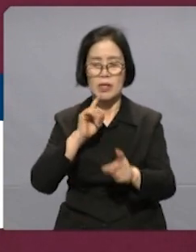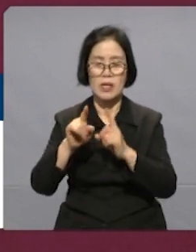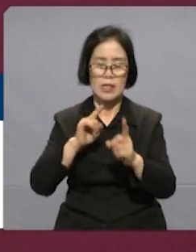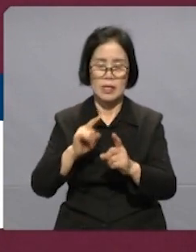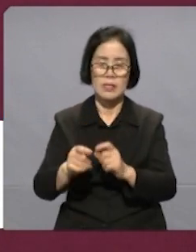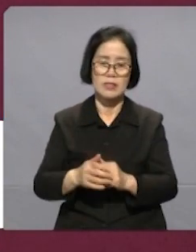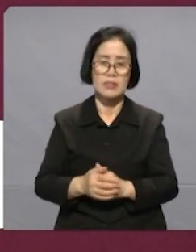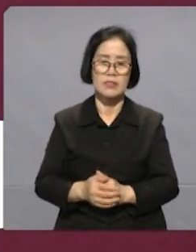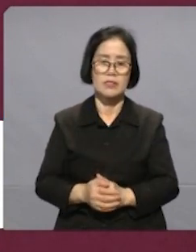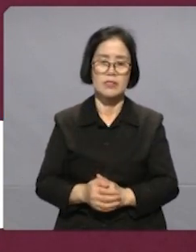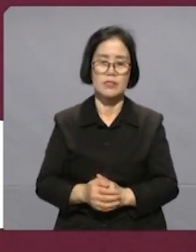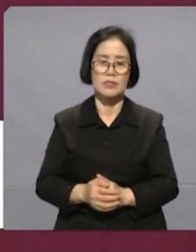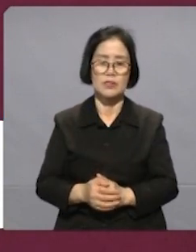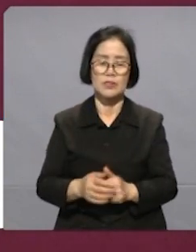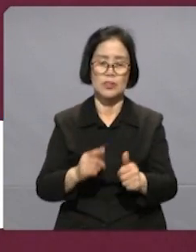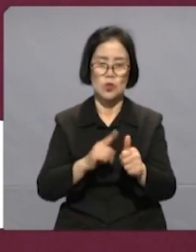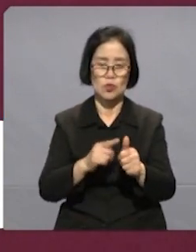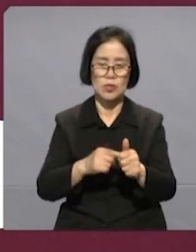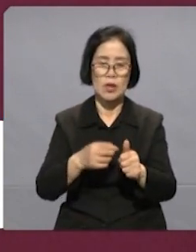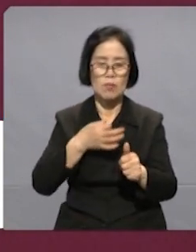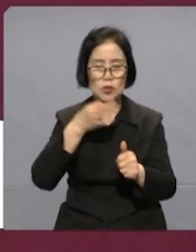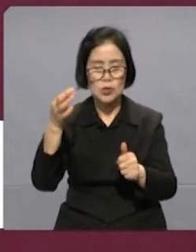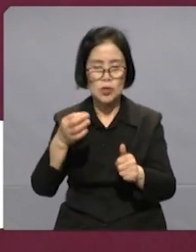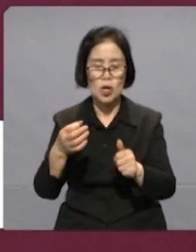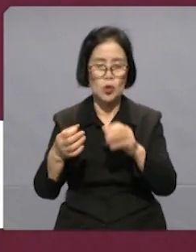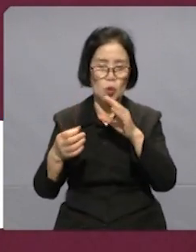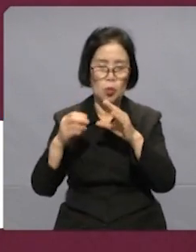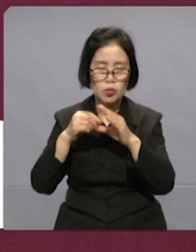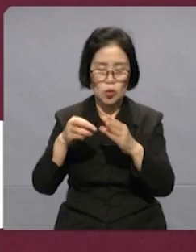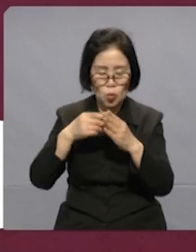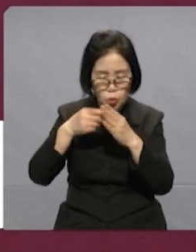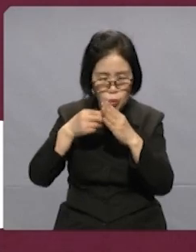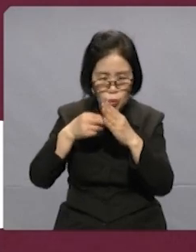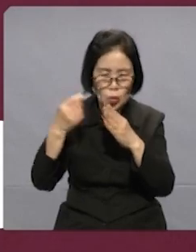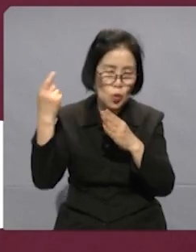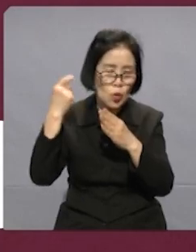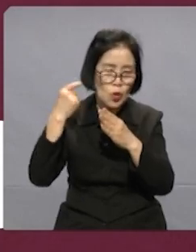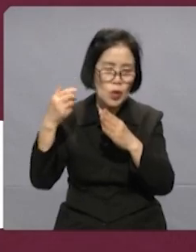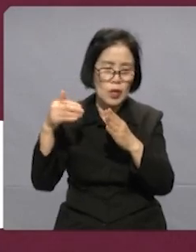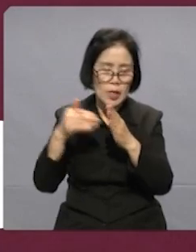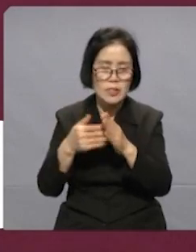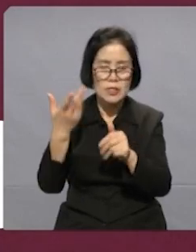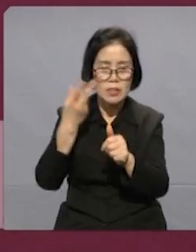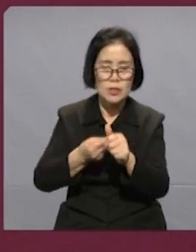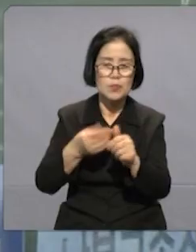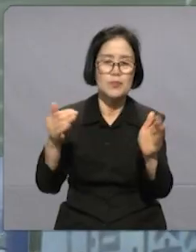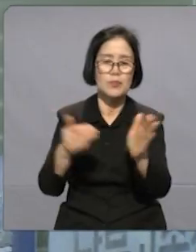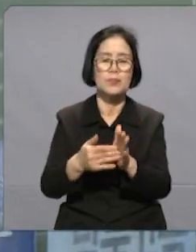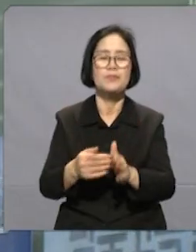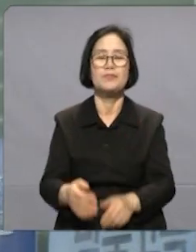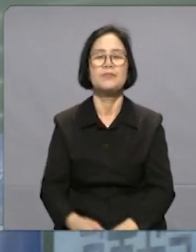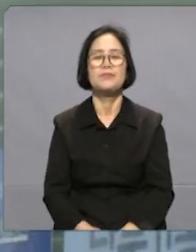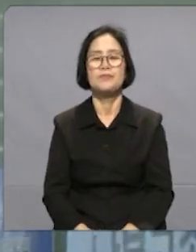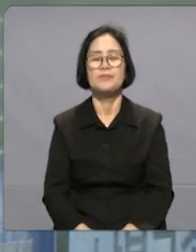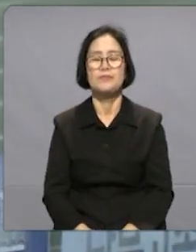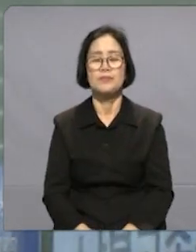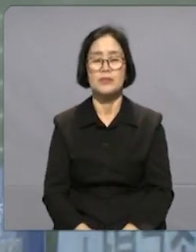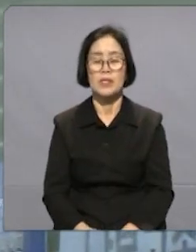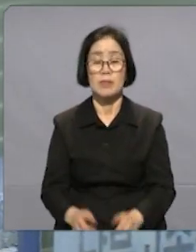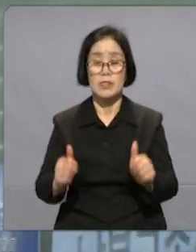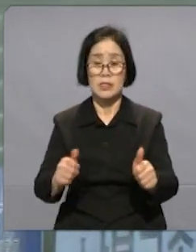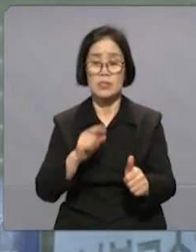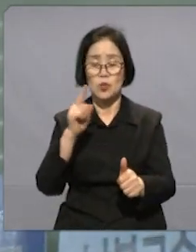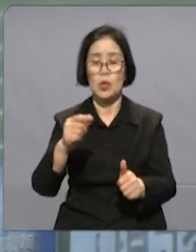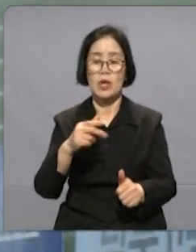말하는 노웅래 의원의 목소리, 돈봉투 부스럭거리는 소리까지도 그대로 녹음되어 있습니다. 이번 기소에